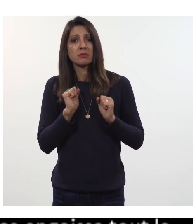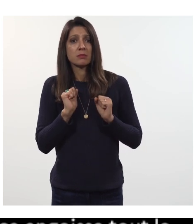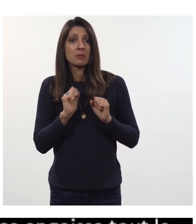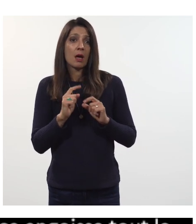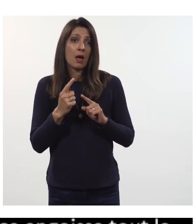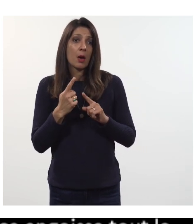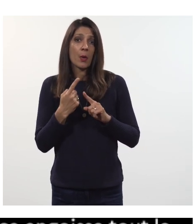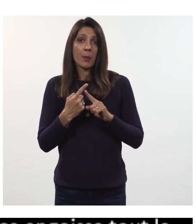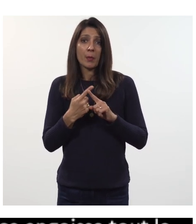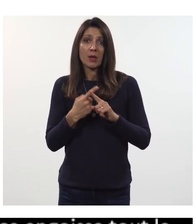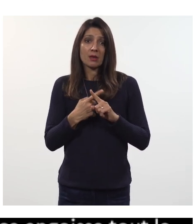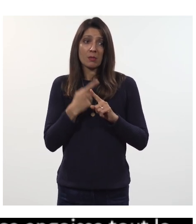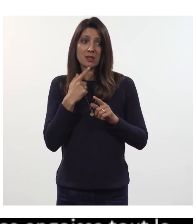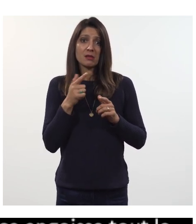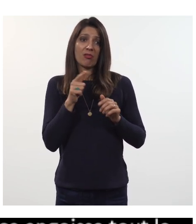progressivement une perte de poids.